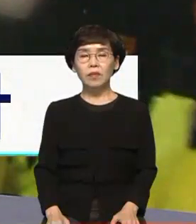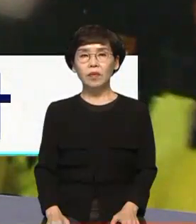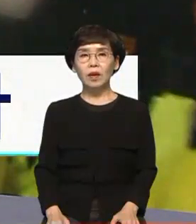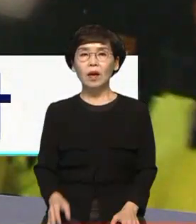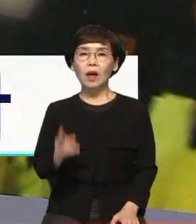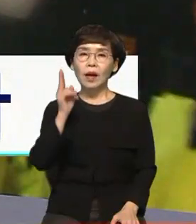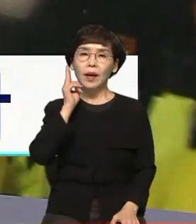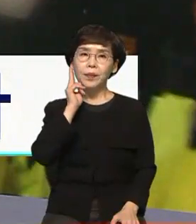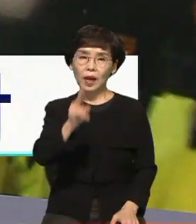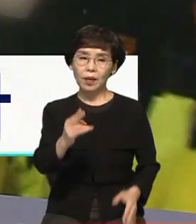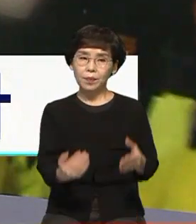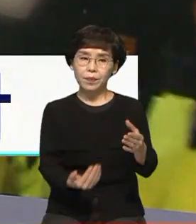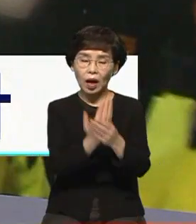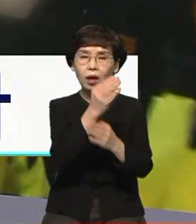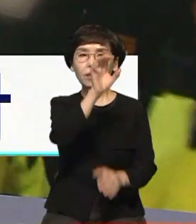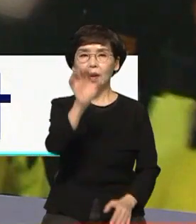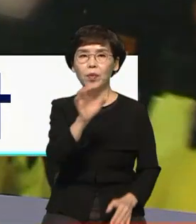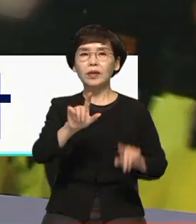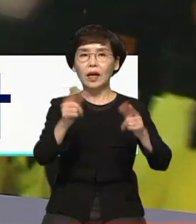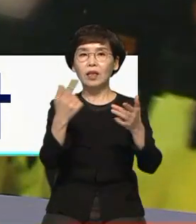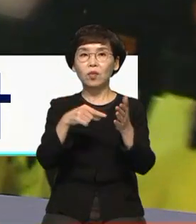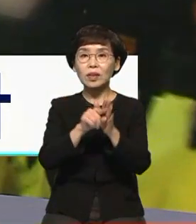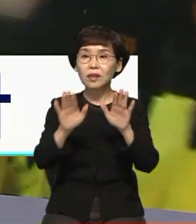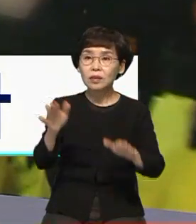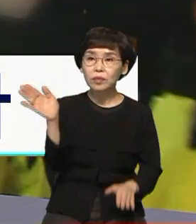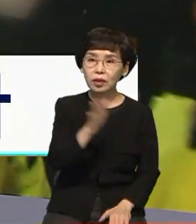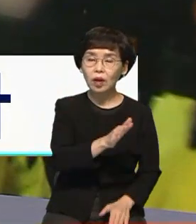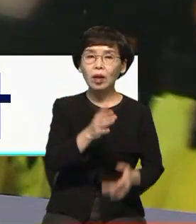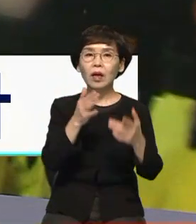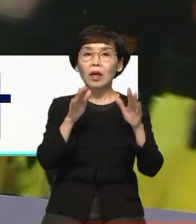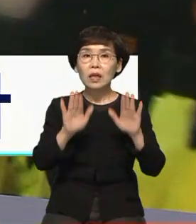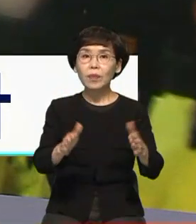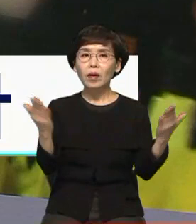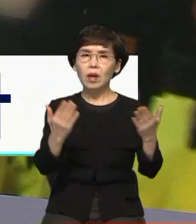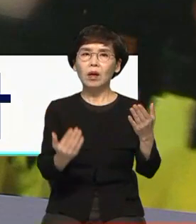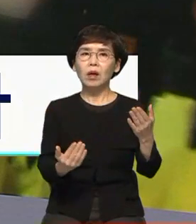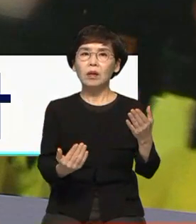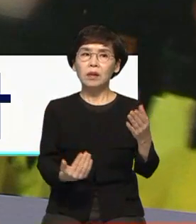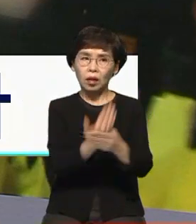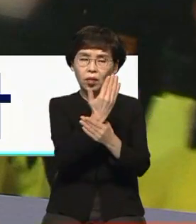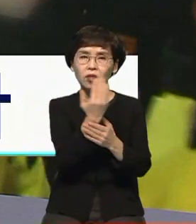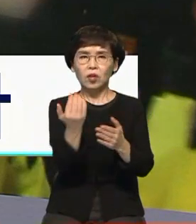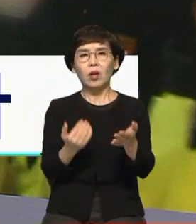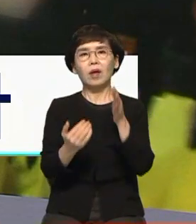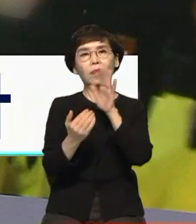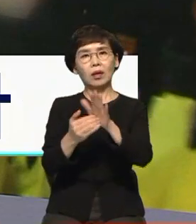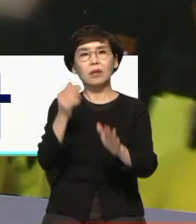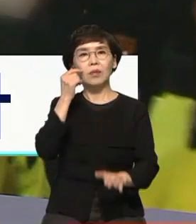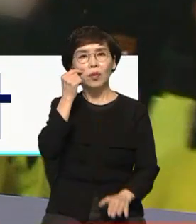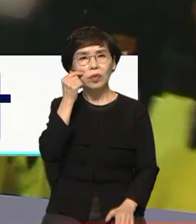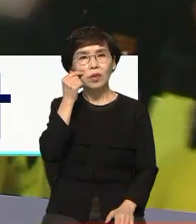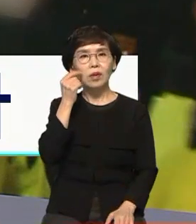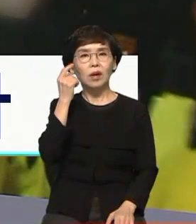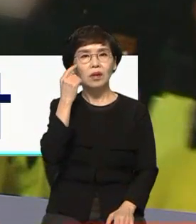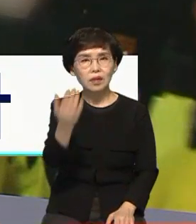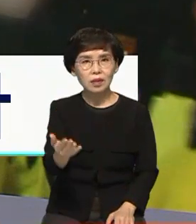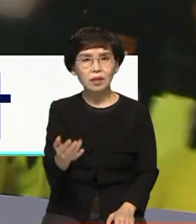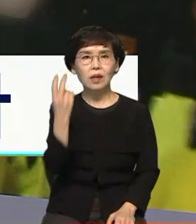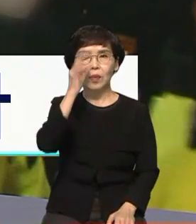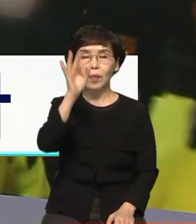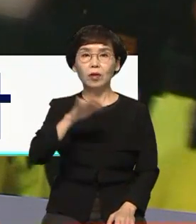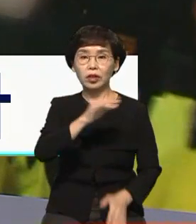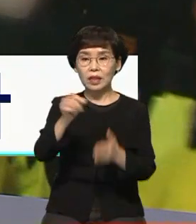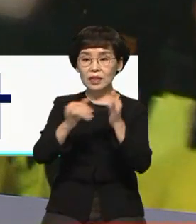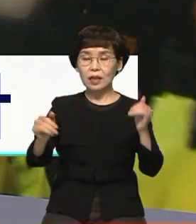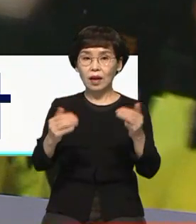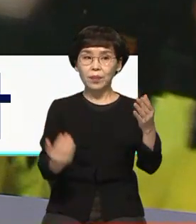자, 이런 참사를 되풀이하지 않기 위해서 지금부터는 이번 일을 미리 막을 수는 없었던 건지 하나씩 짚어보겠습니다. 저희 취재진이